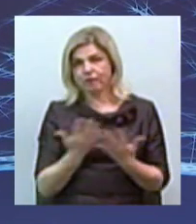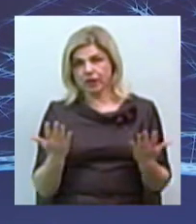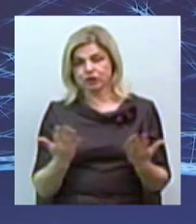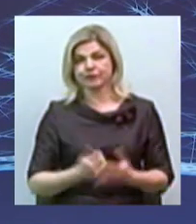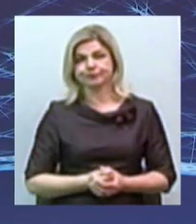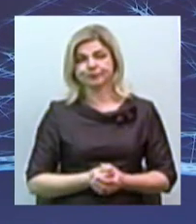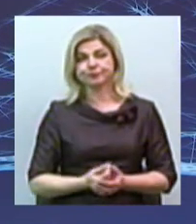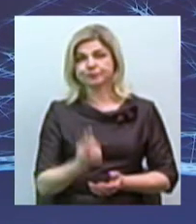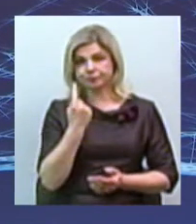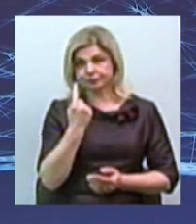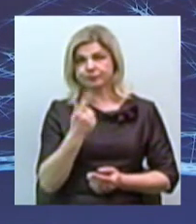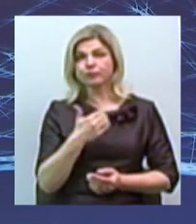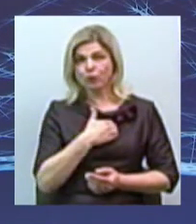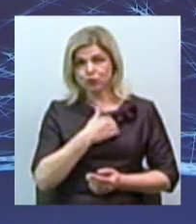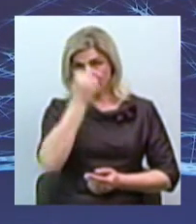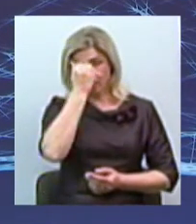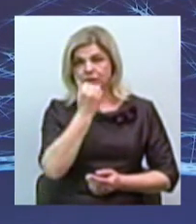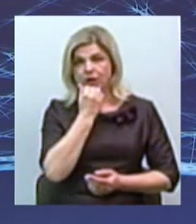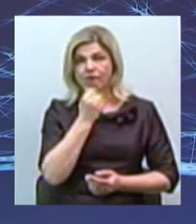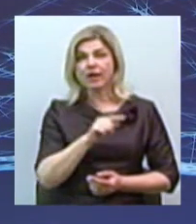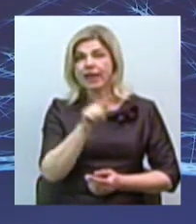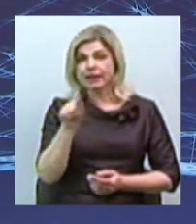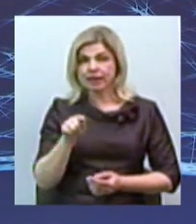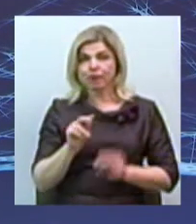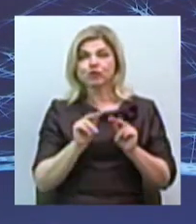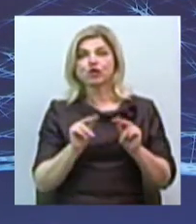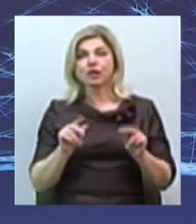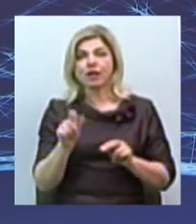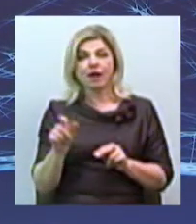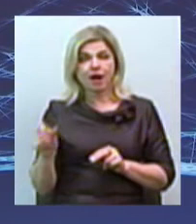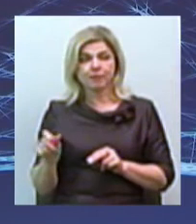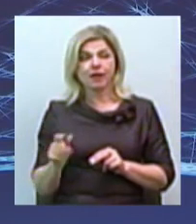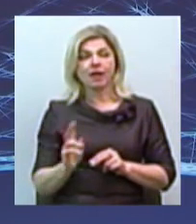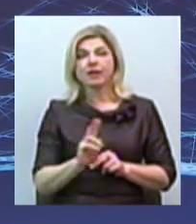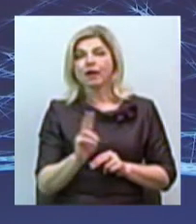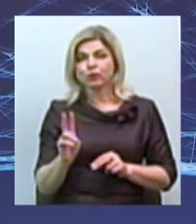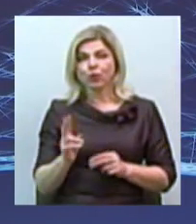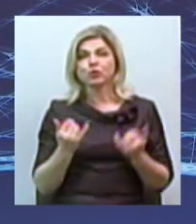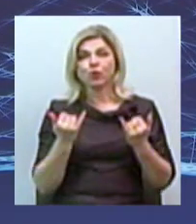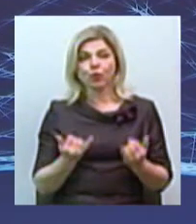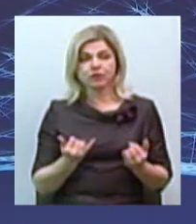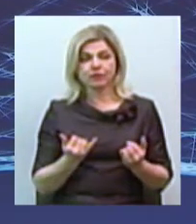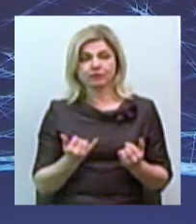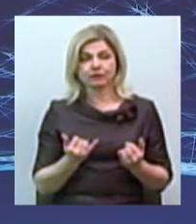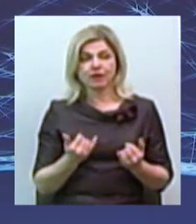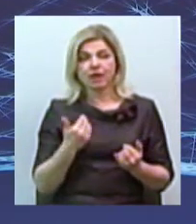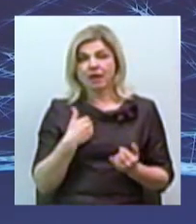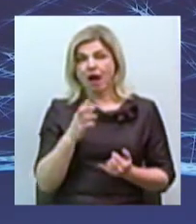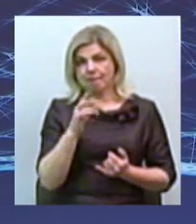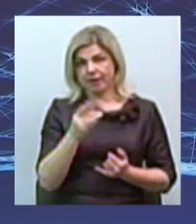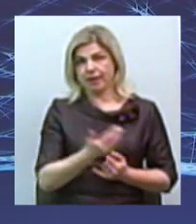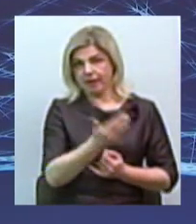все, подякувати саме тим вчителям, які сьогодні, ну, я б їх назвала